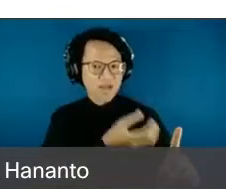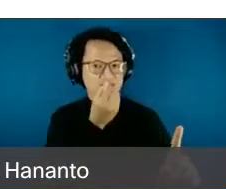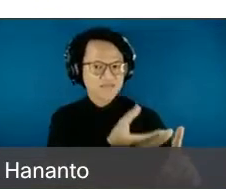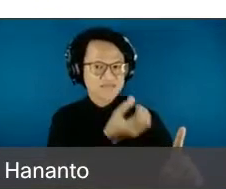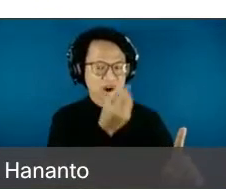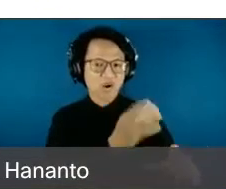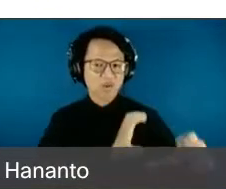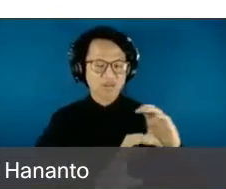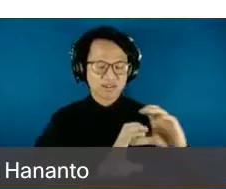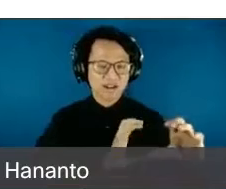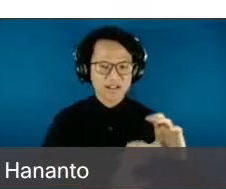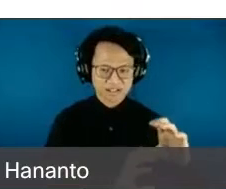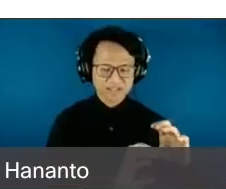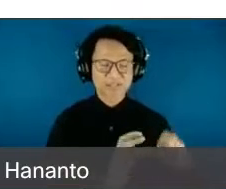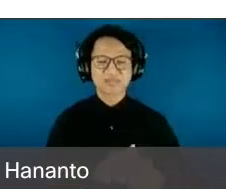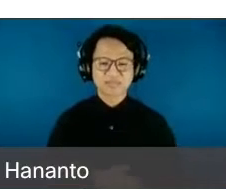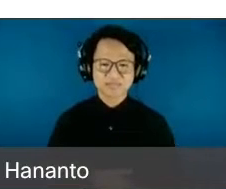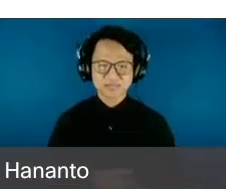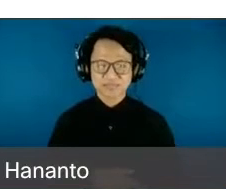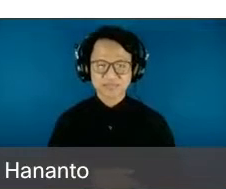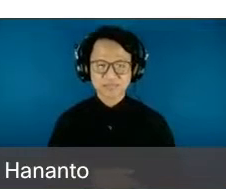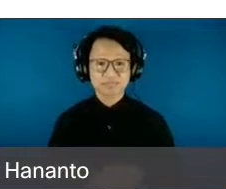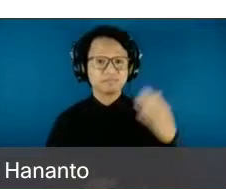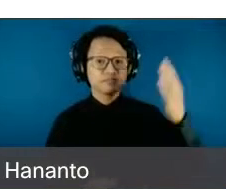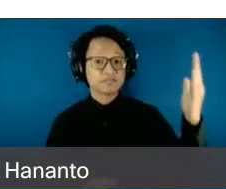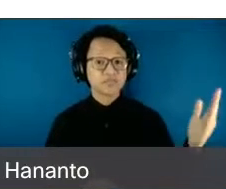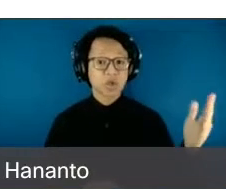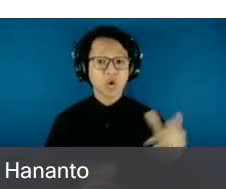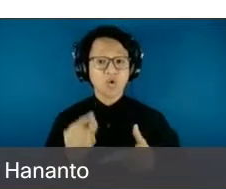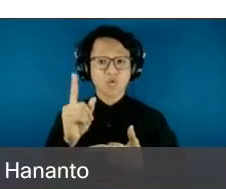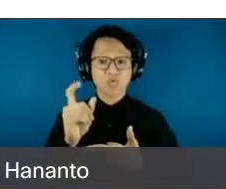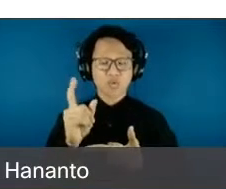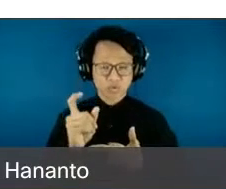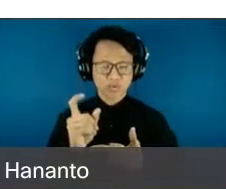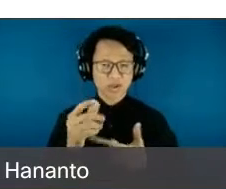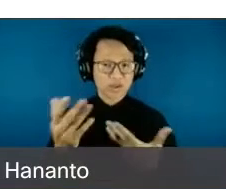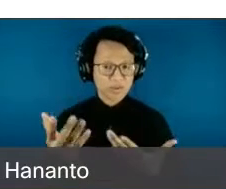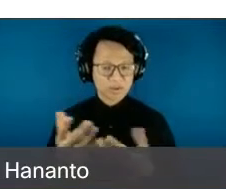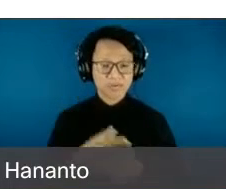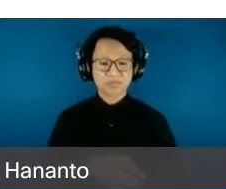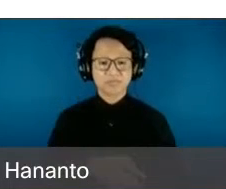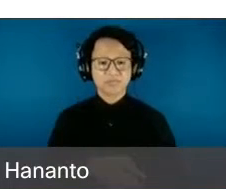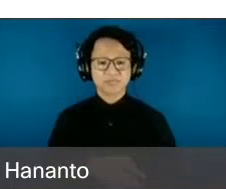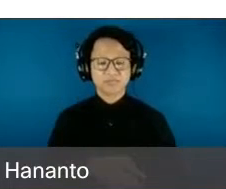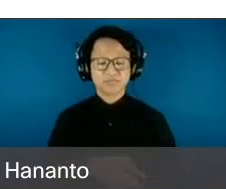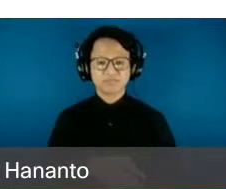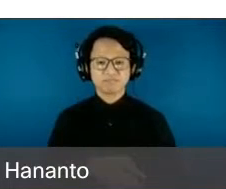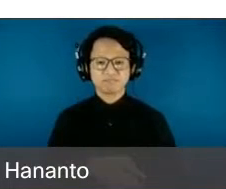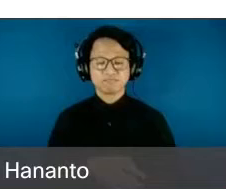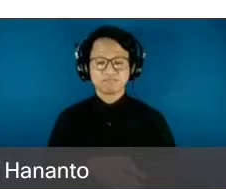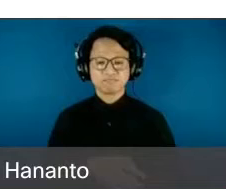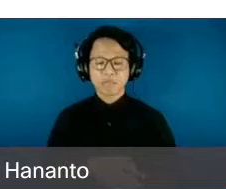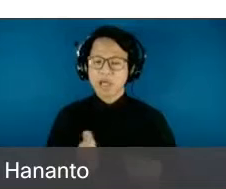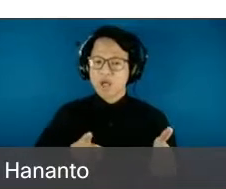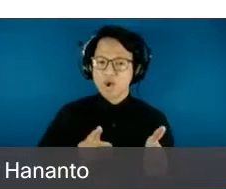komunikasi dengan disabilitas. Dan di situ juga terlihat foto kami habis melakukan atau ikut kegiatan